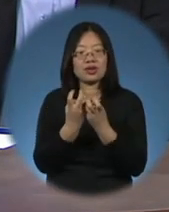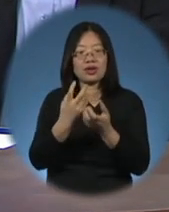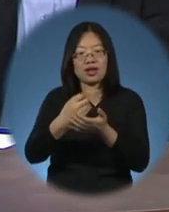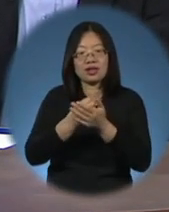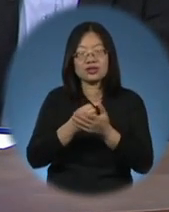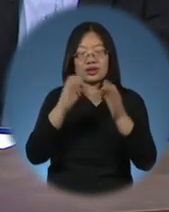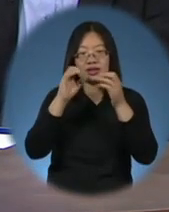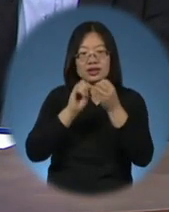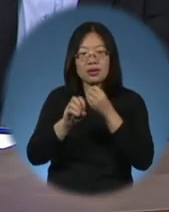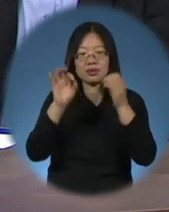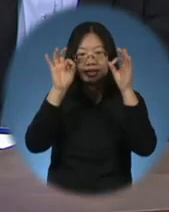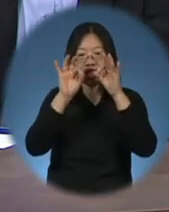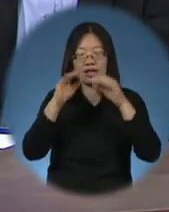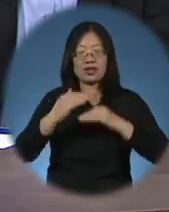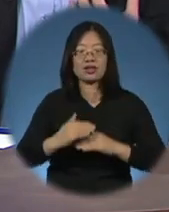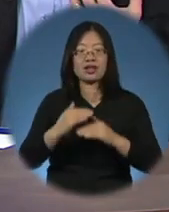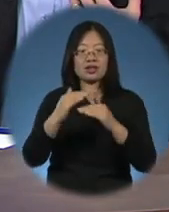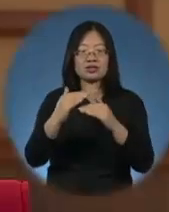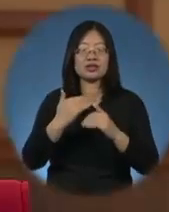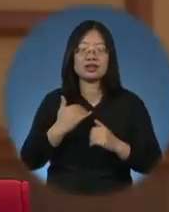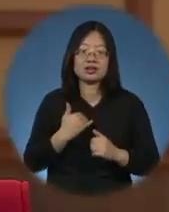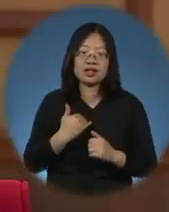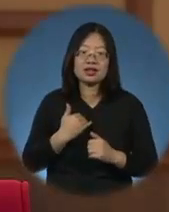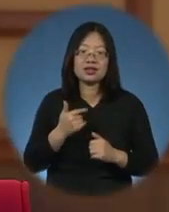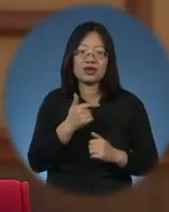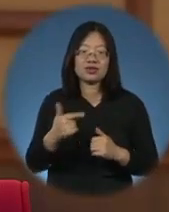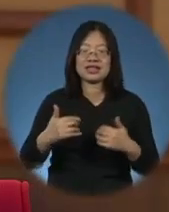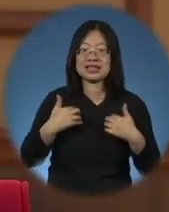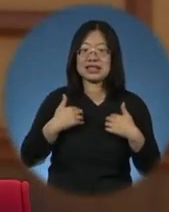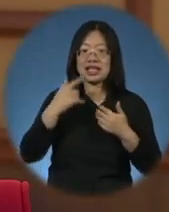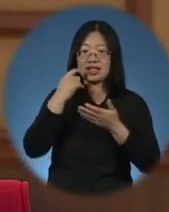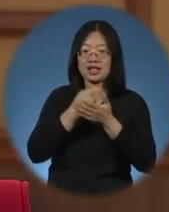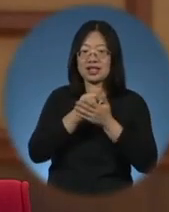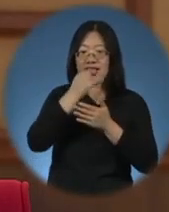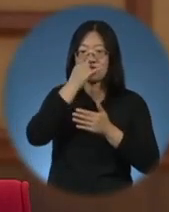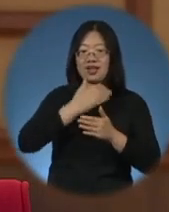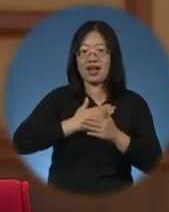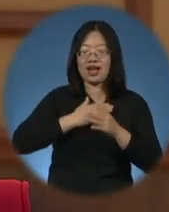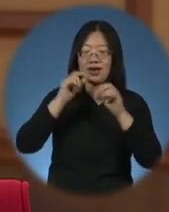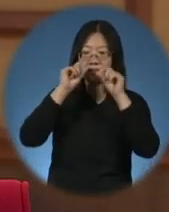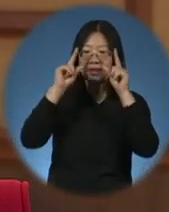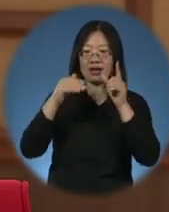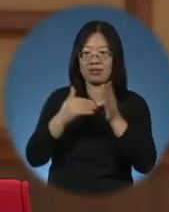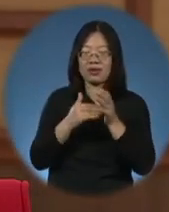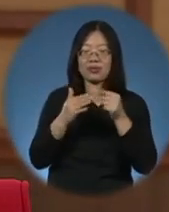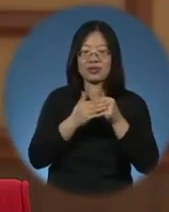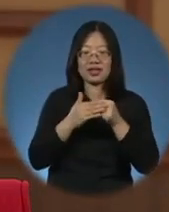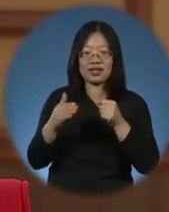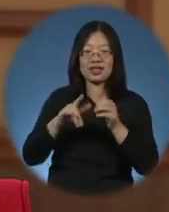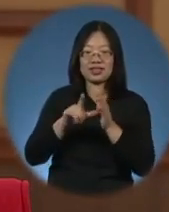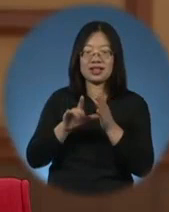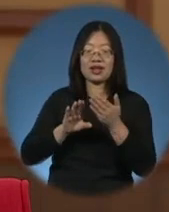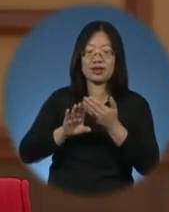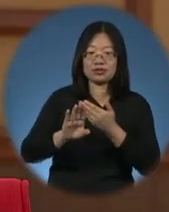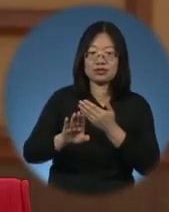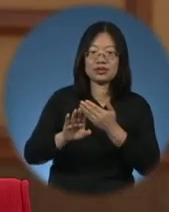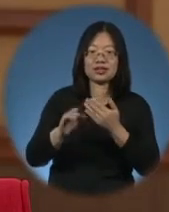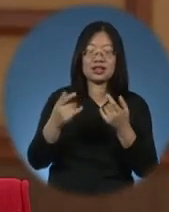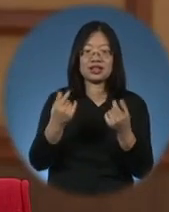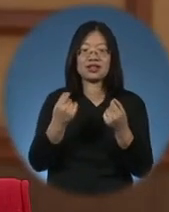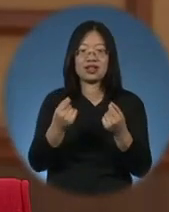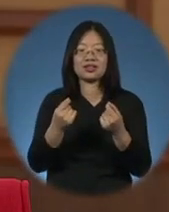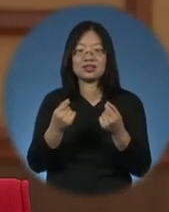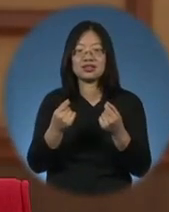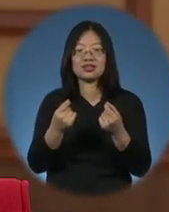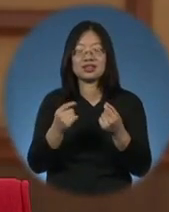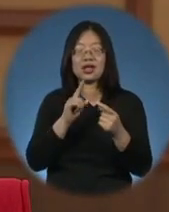답을 찾아가는 과정 그런 것들을 제가 굉장히 즐겁게 생각한다는 것을 알게 됐어요. 네, 그래서 네. 그때 이후로는 이런 오늘